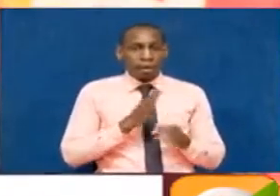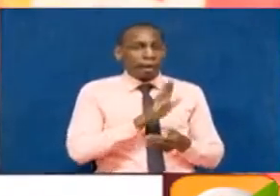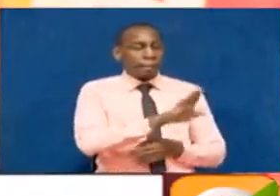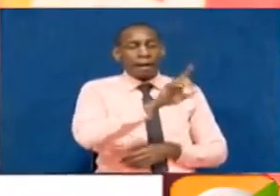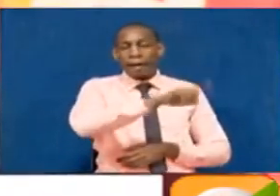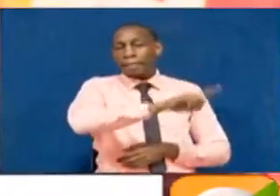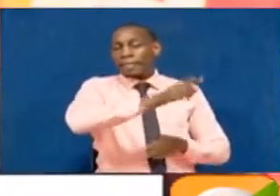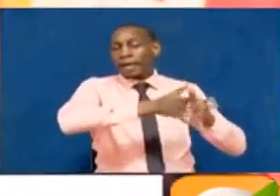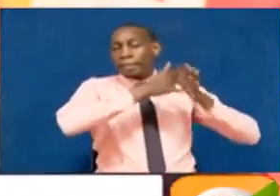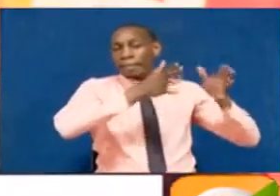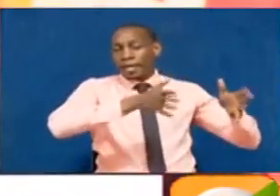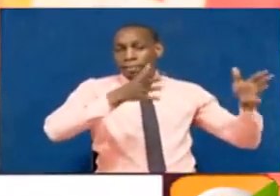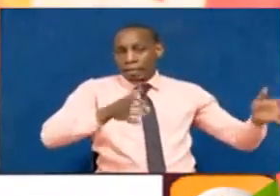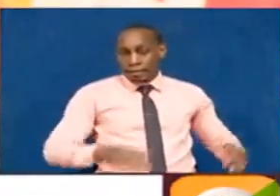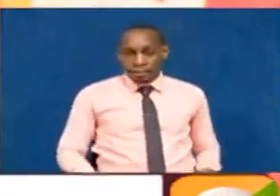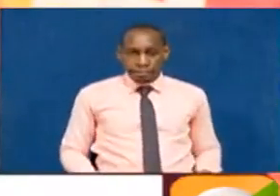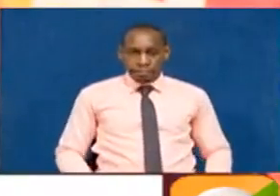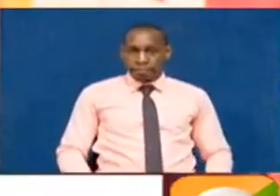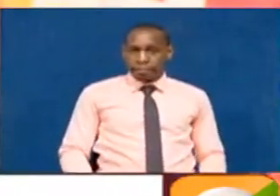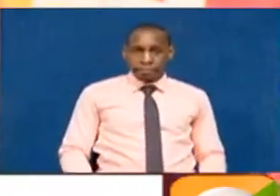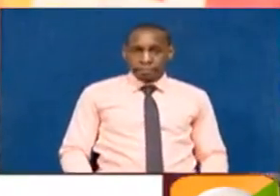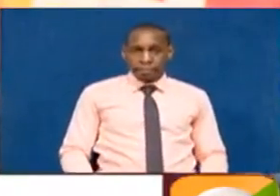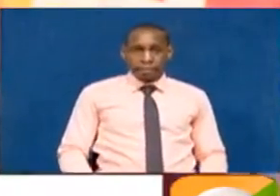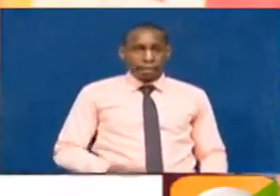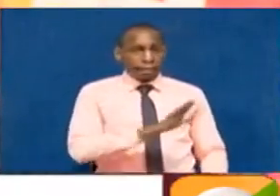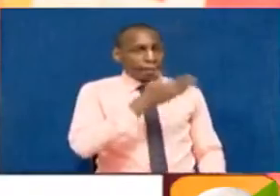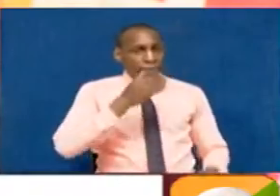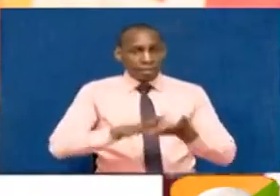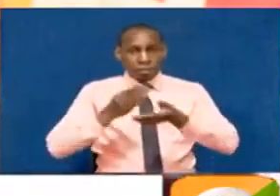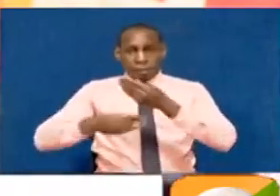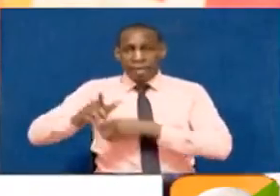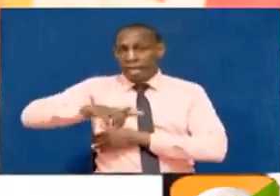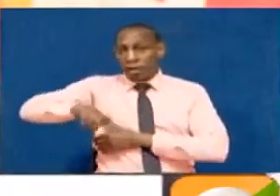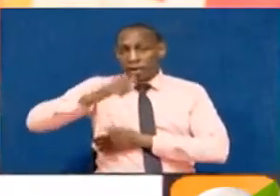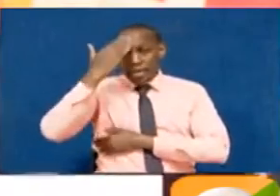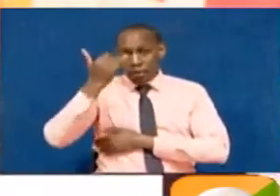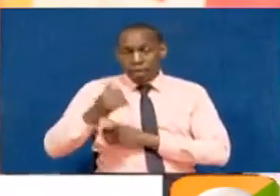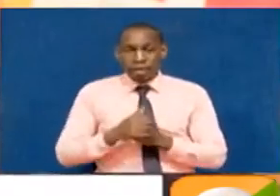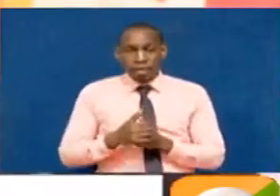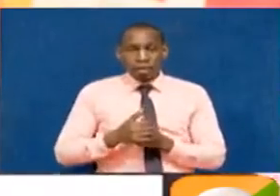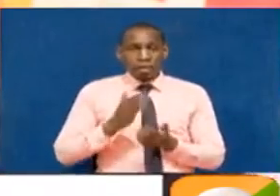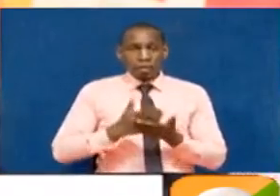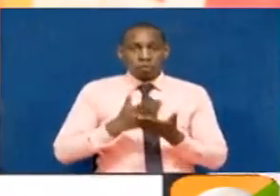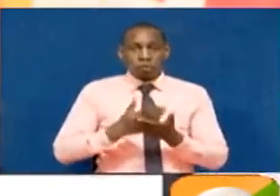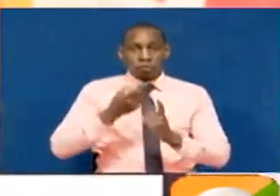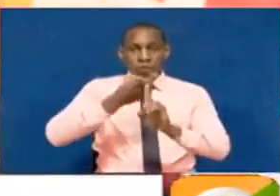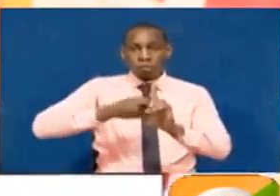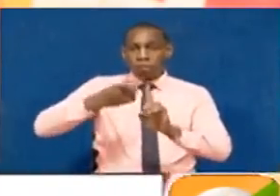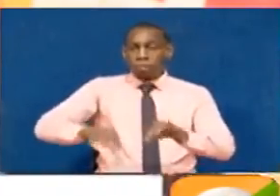Wamekosea pakubwa, pakubwa, pakubwa. They need to buy from us kwa sababu tunatoanga warule jit.